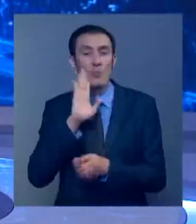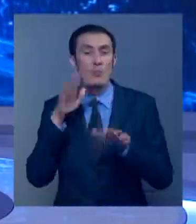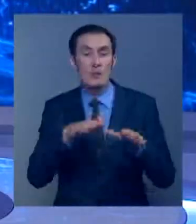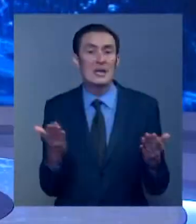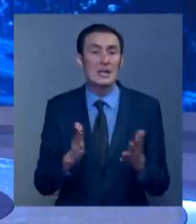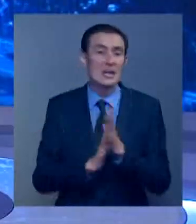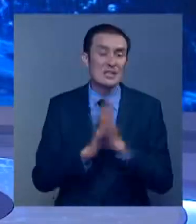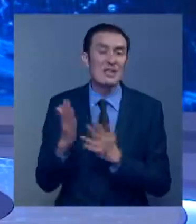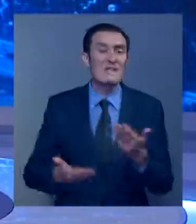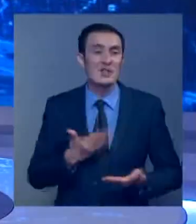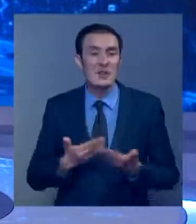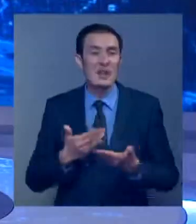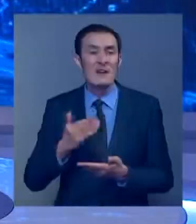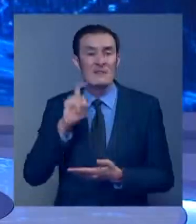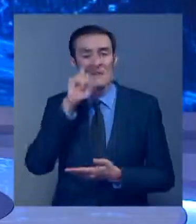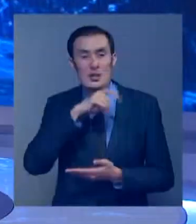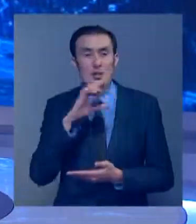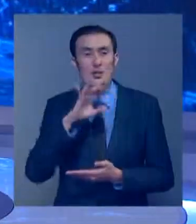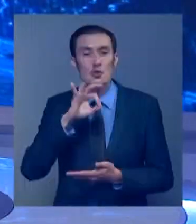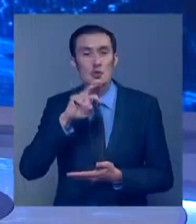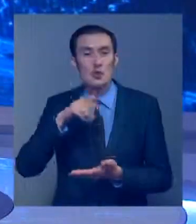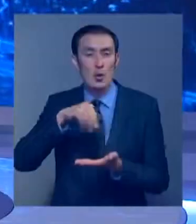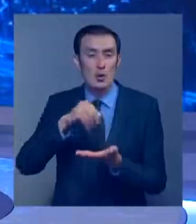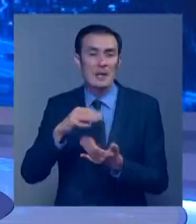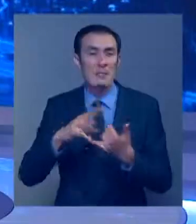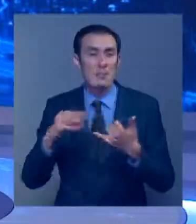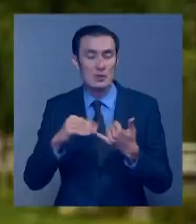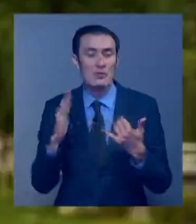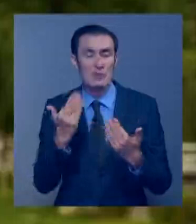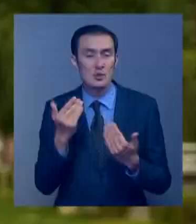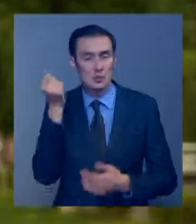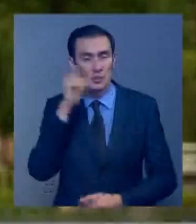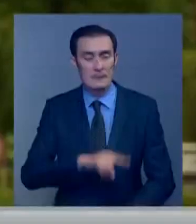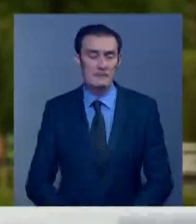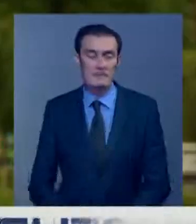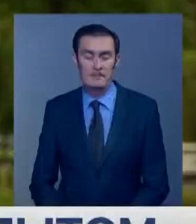Какие растения выживают в соленой почве, знает Жасын Беркенов.